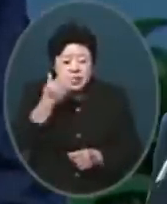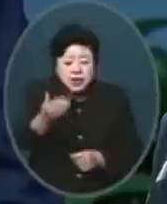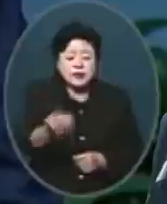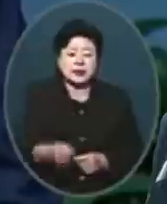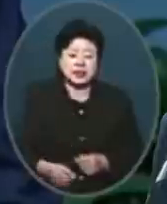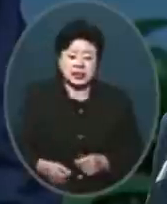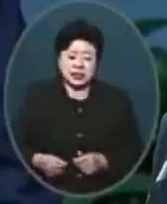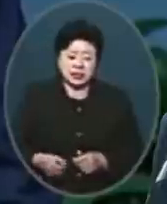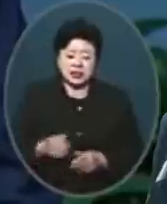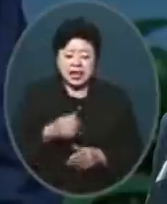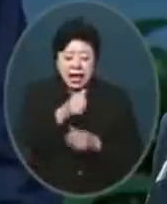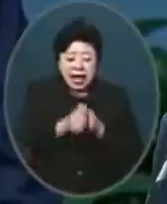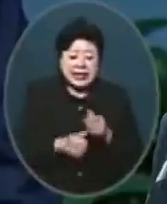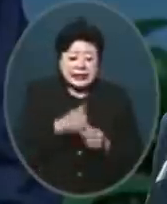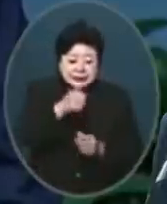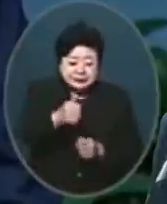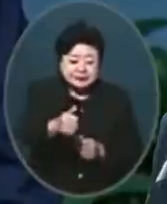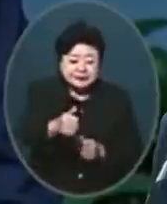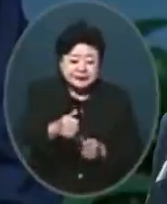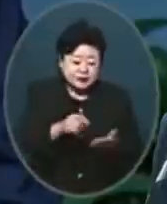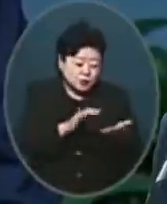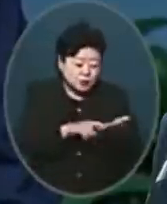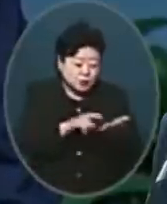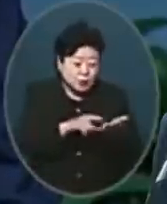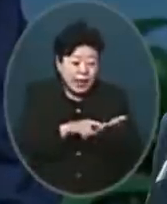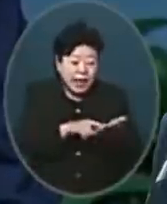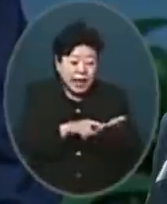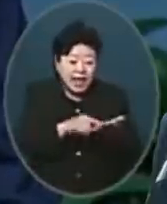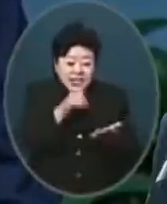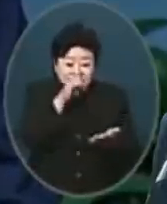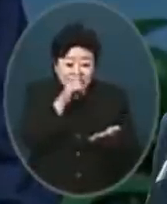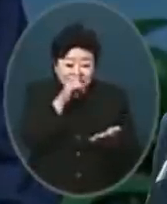벌써 하나님 손바닥에